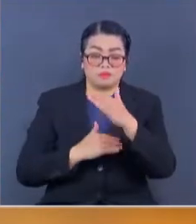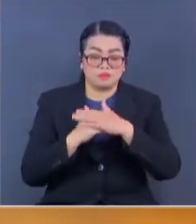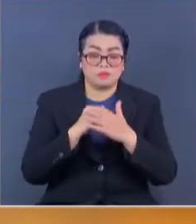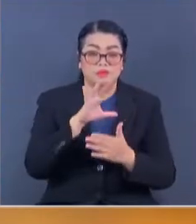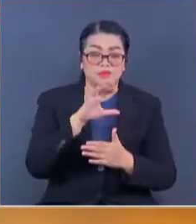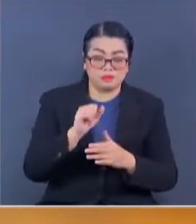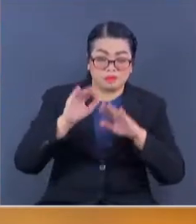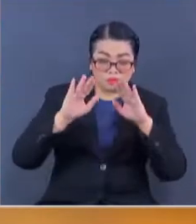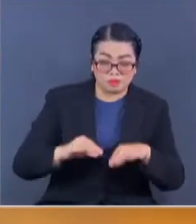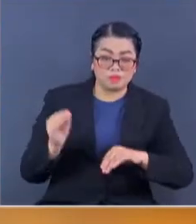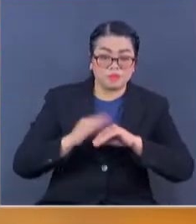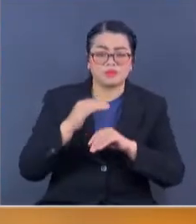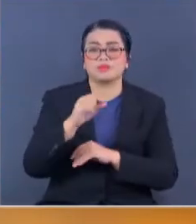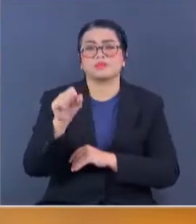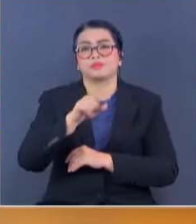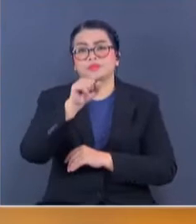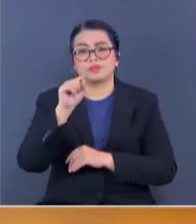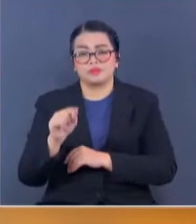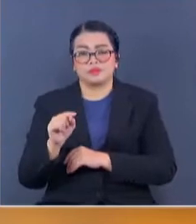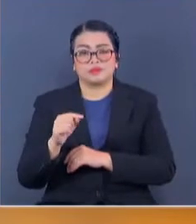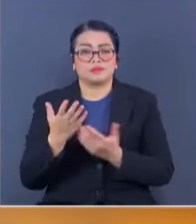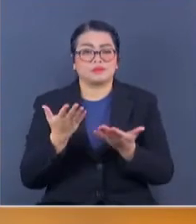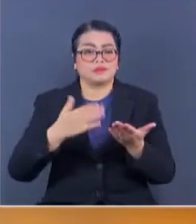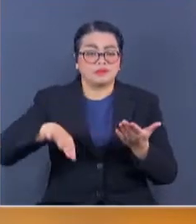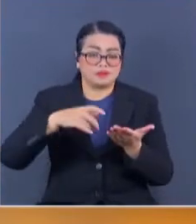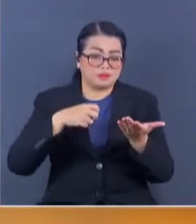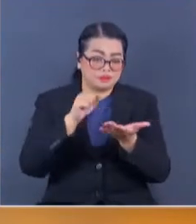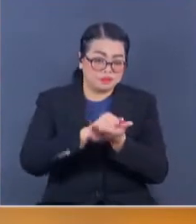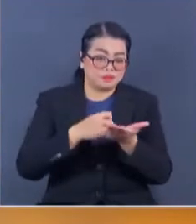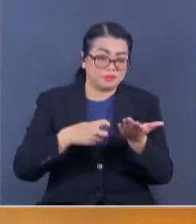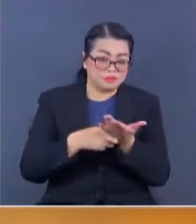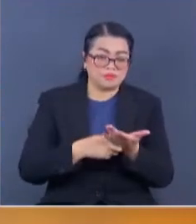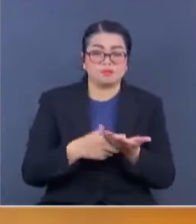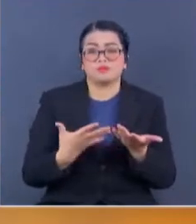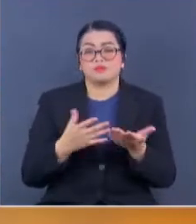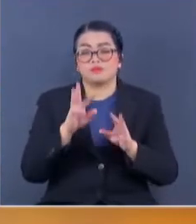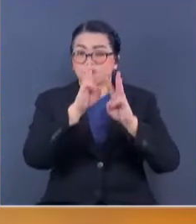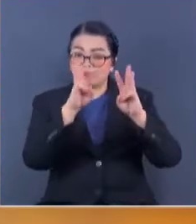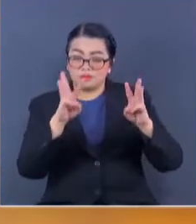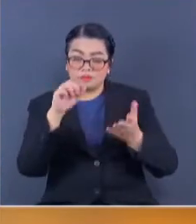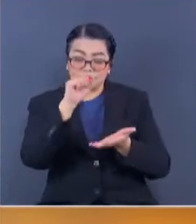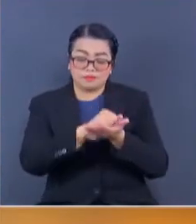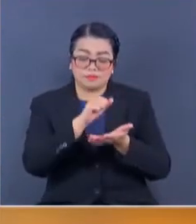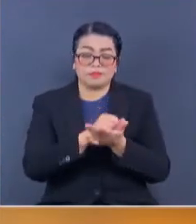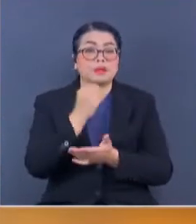อีก 10% ครับนอกจากนี้แล้วนะครับลูกค้าที่จองซื้อออนไลน์ผ่านทางเว็บไซต์